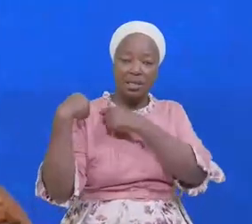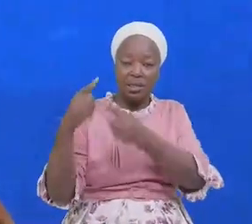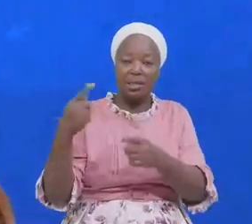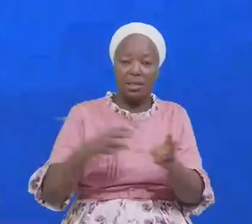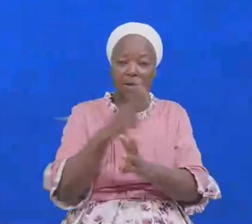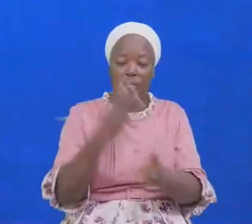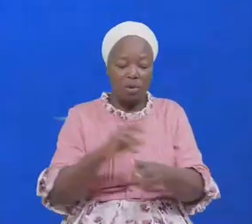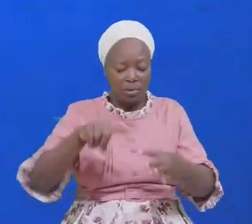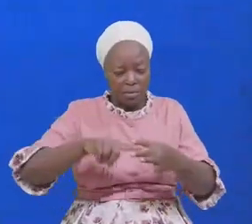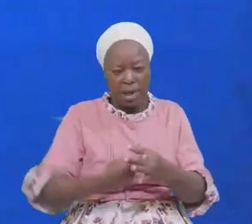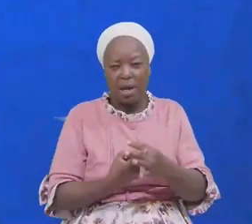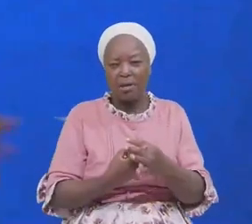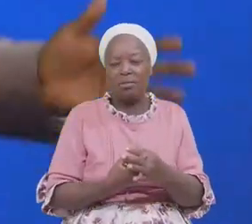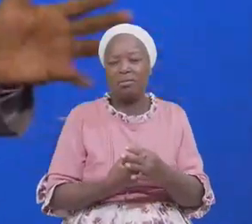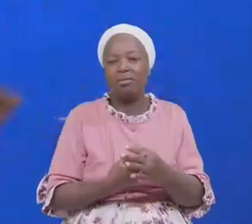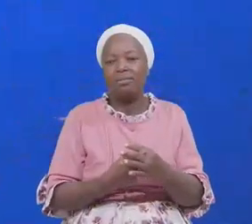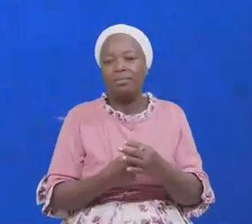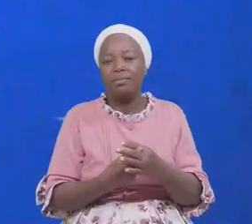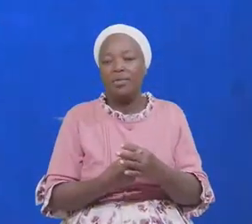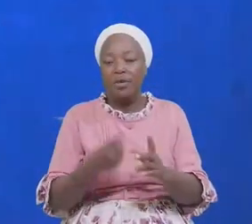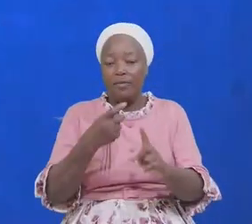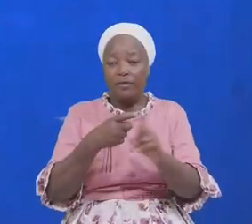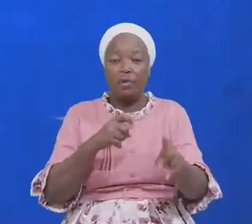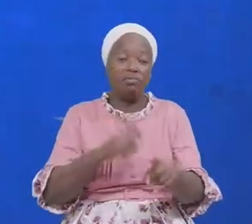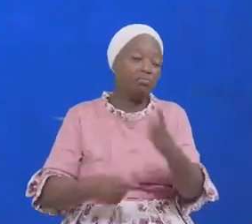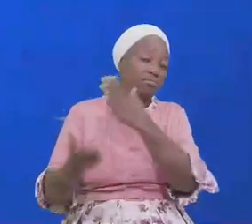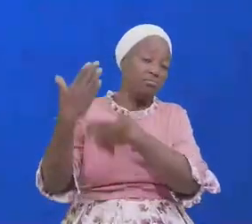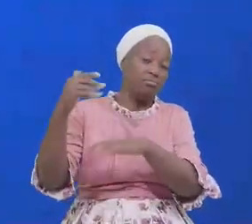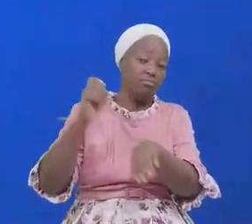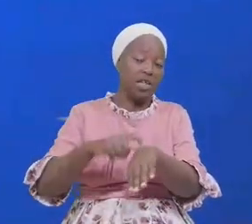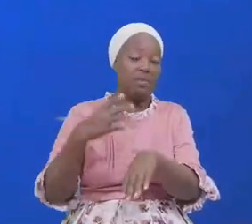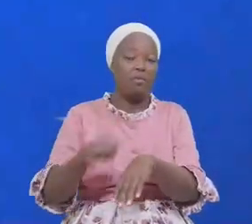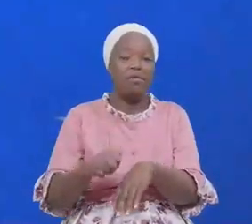Depuis que le monde a commencé. Depuis le temps d'Adam et Ève.